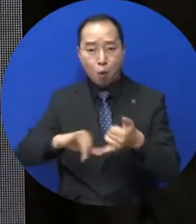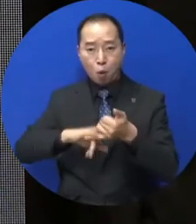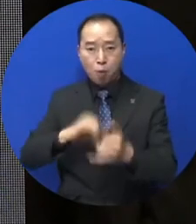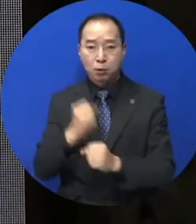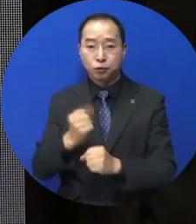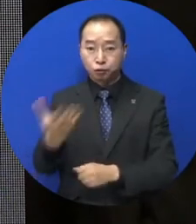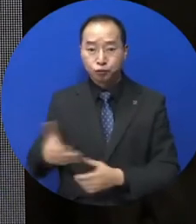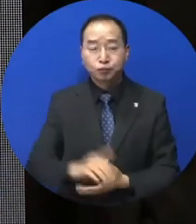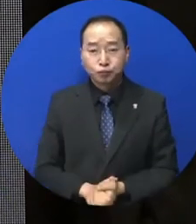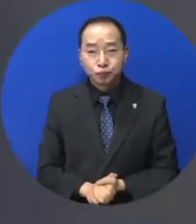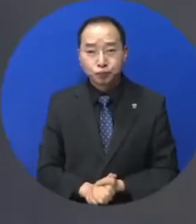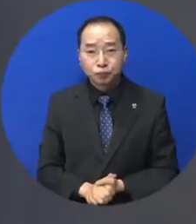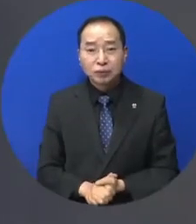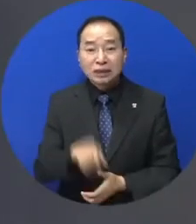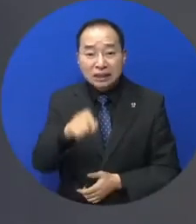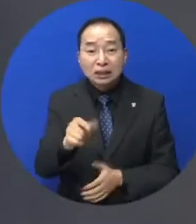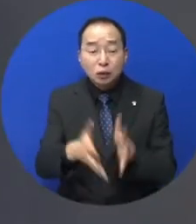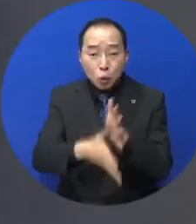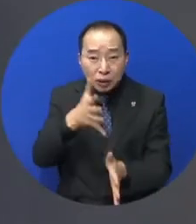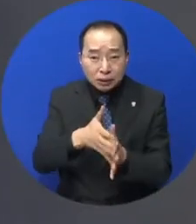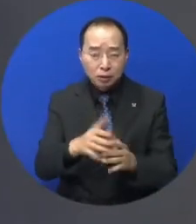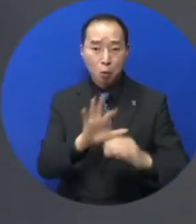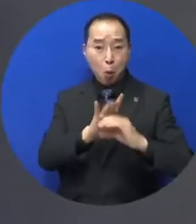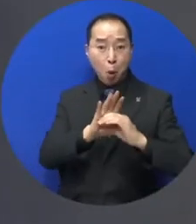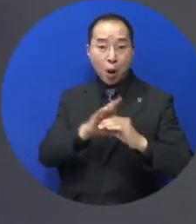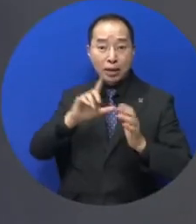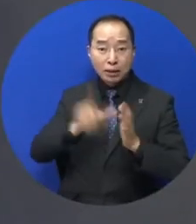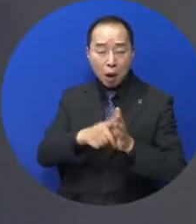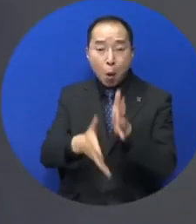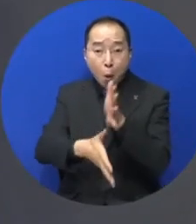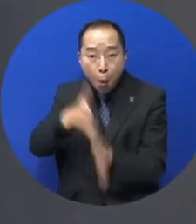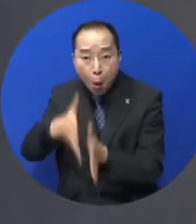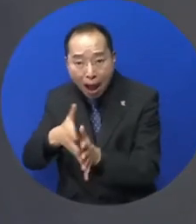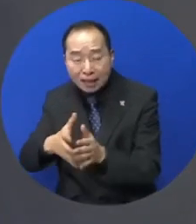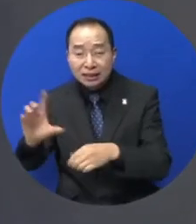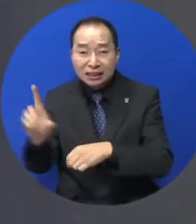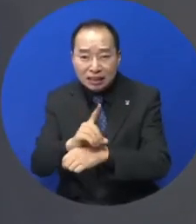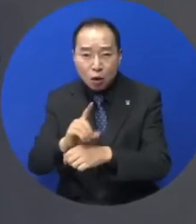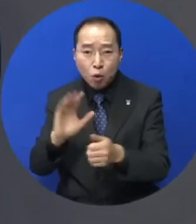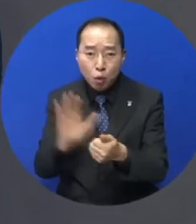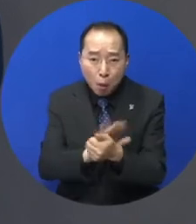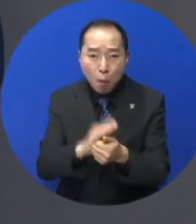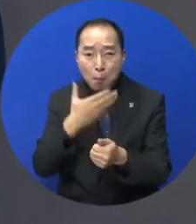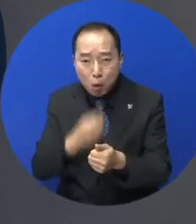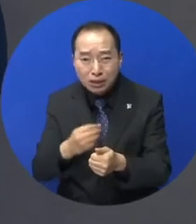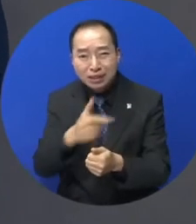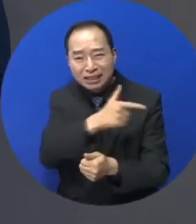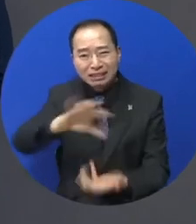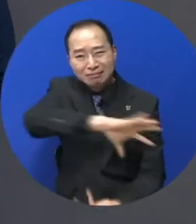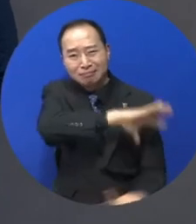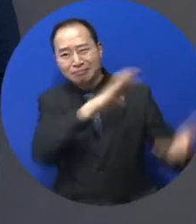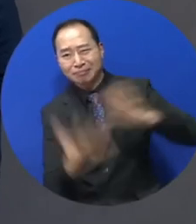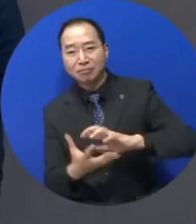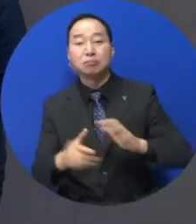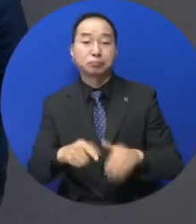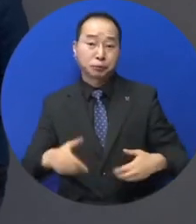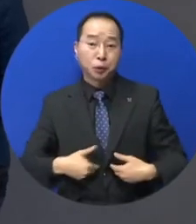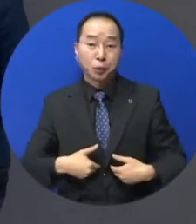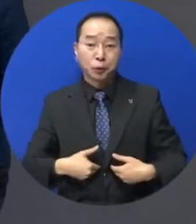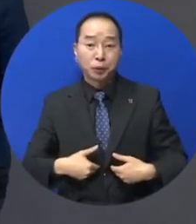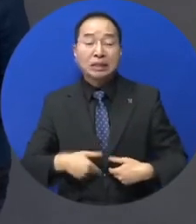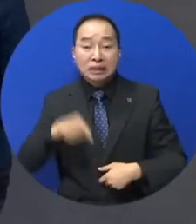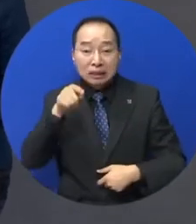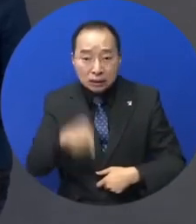해내겠습니다. 컴팩트 도시는 포스트 코로나 시대의 공간 디지털 경제, 돌봄, 교육, 복지의 대전환을 뜻합니다.